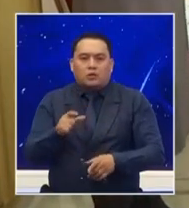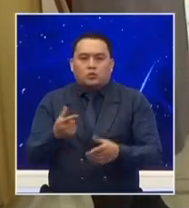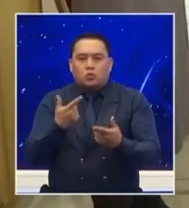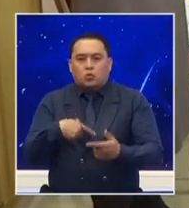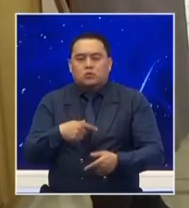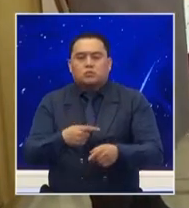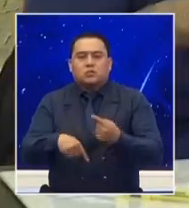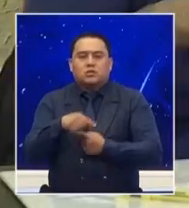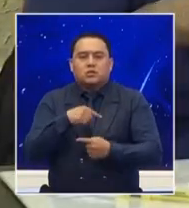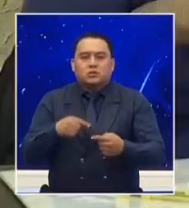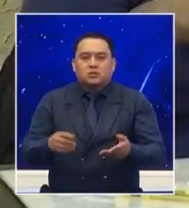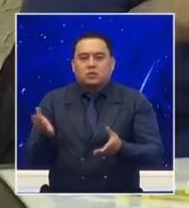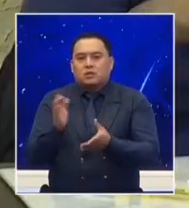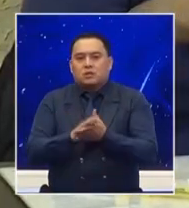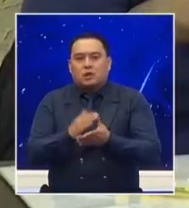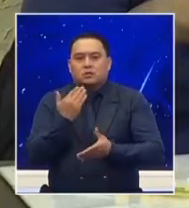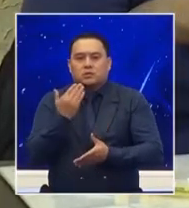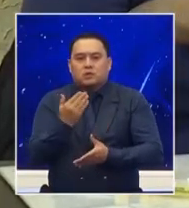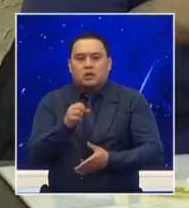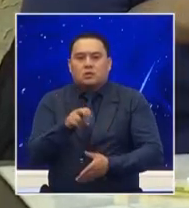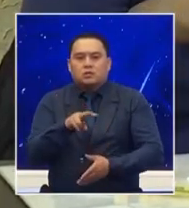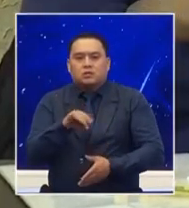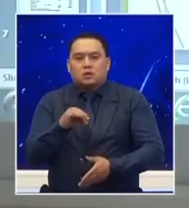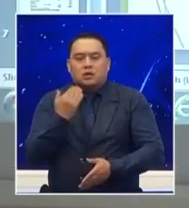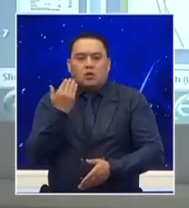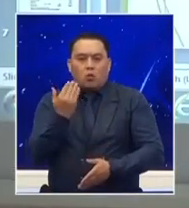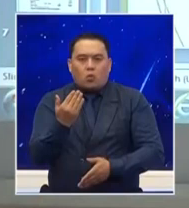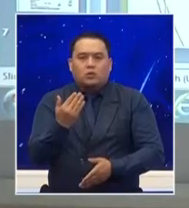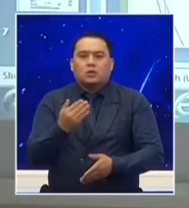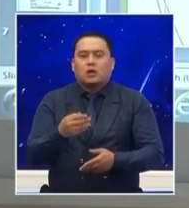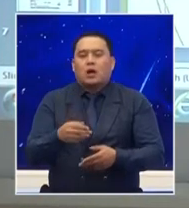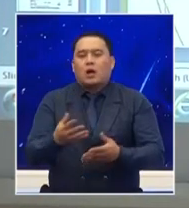бизнес жоспарларын таныстырды. Қатарында Әсел Бәрібаева да бар. Енді